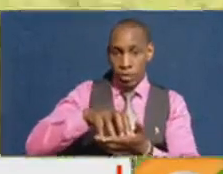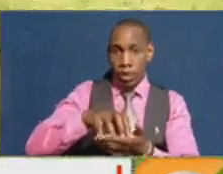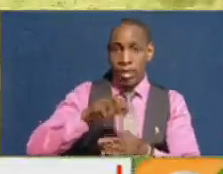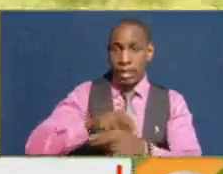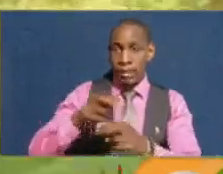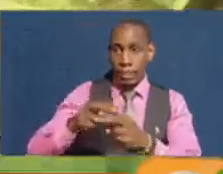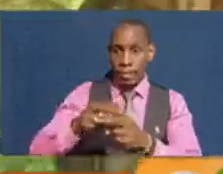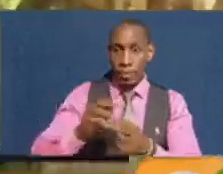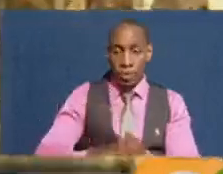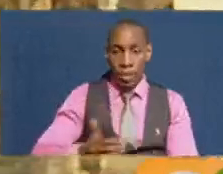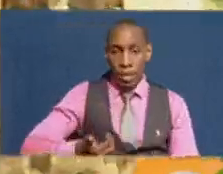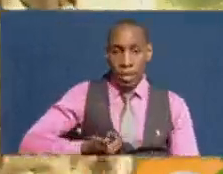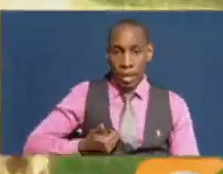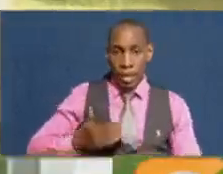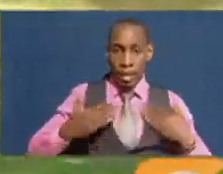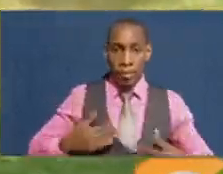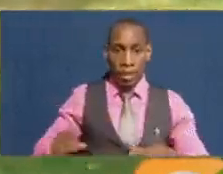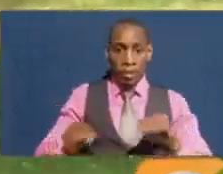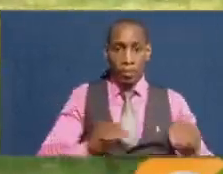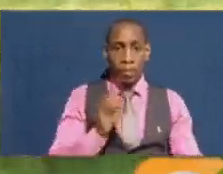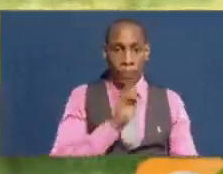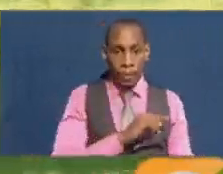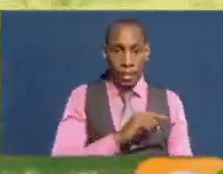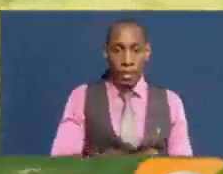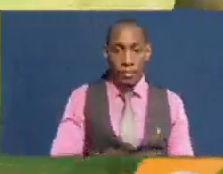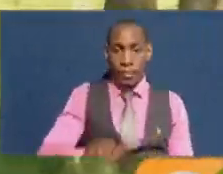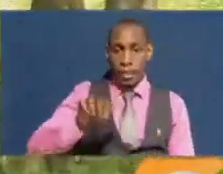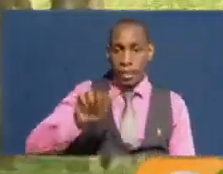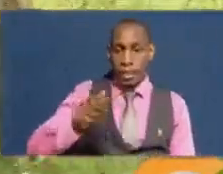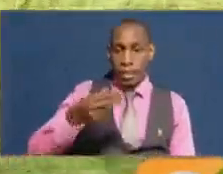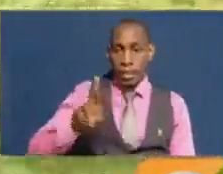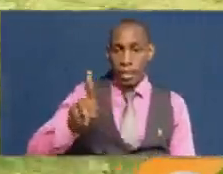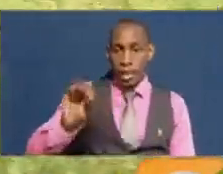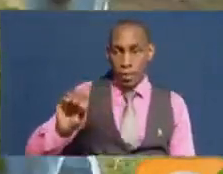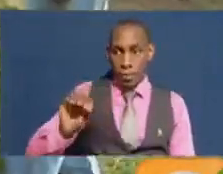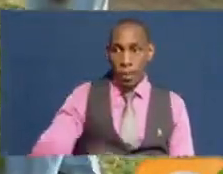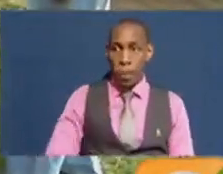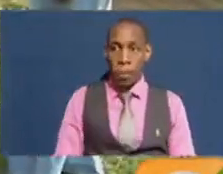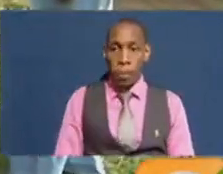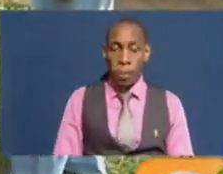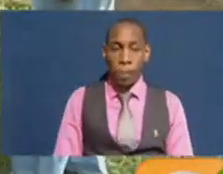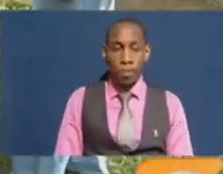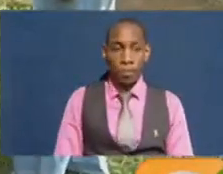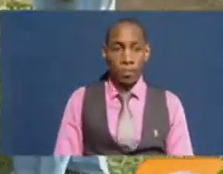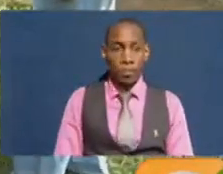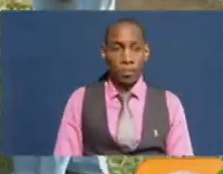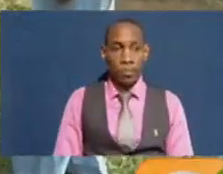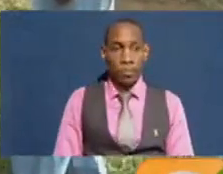karibuni. Marehemu amehifadhiwa katika makafani ya Hero. Loro Otieno, runinga ya Citizen.